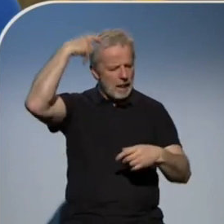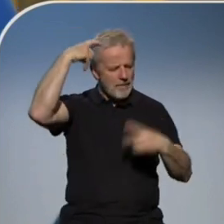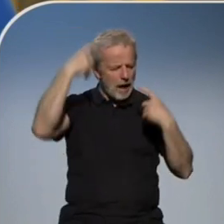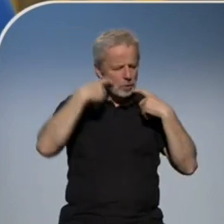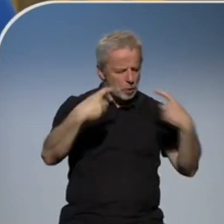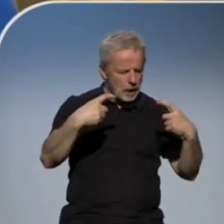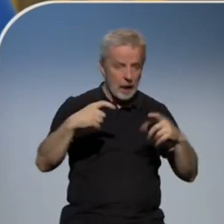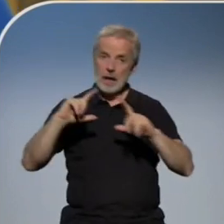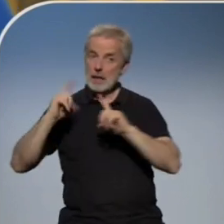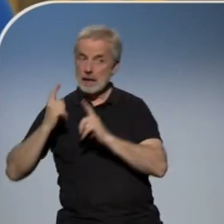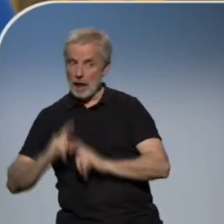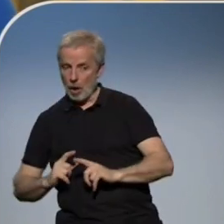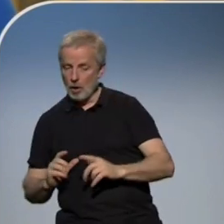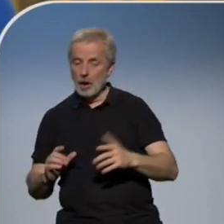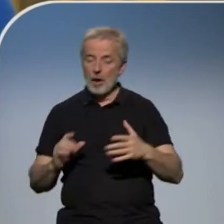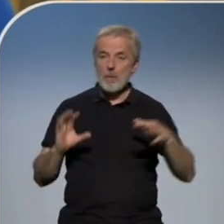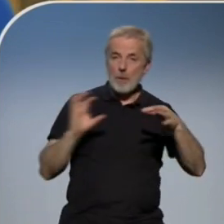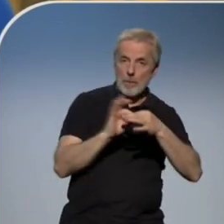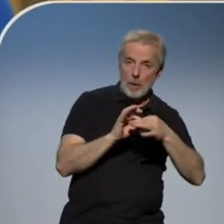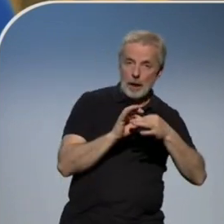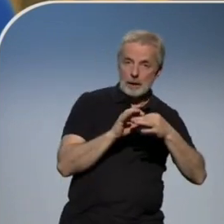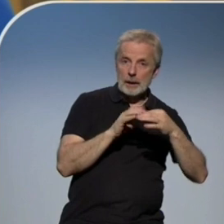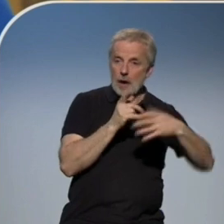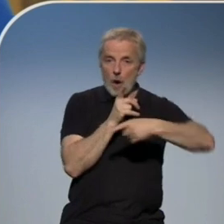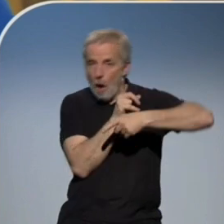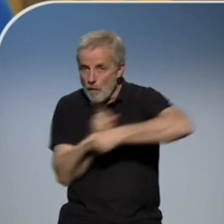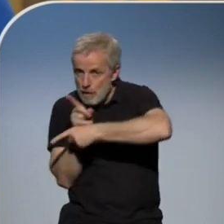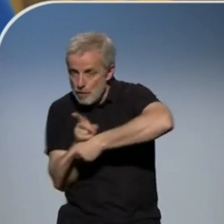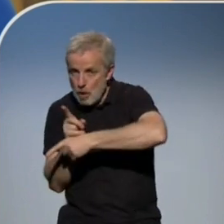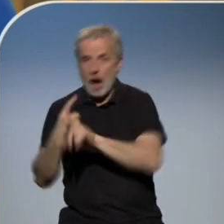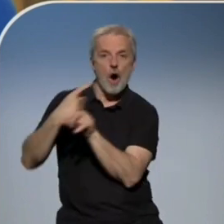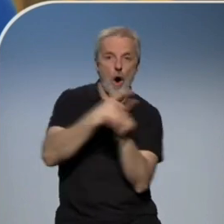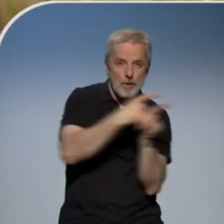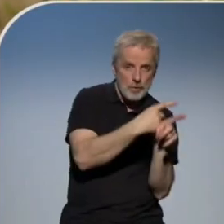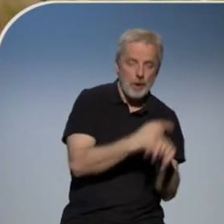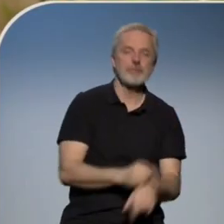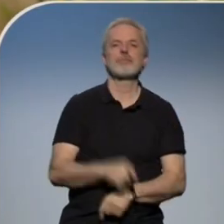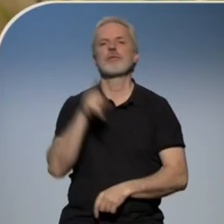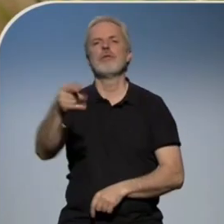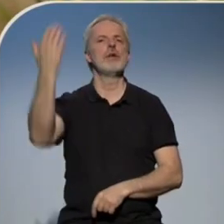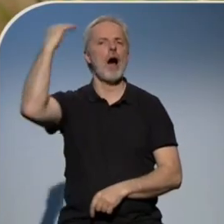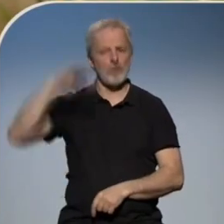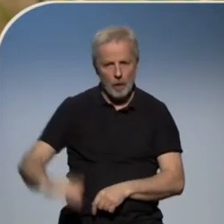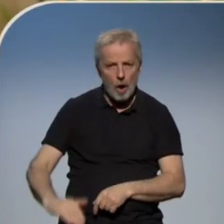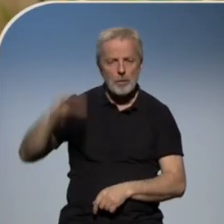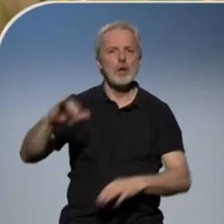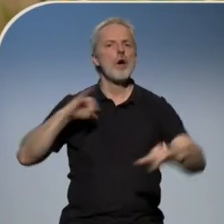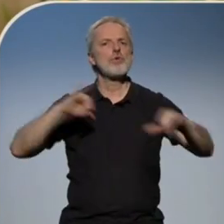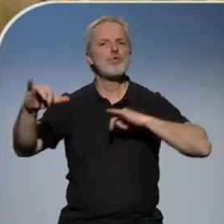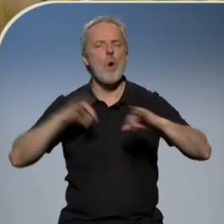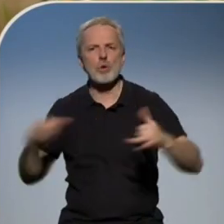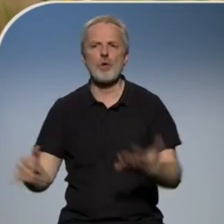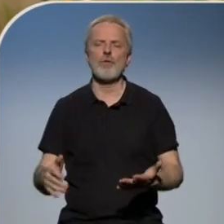bolest. Vy jste vlastně ve svém životě začal spíše tím tělem. Vy jste byl profesionální sportovec, bobař, byl jste v Salt